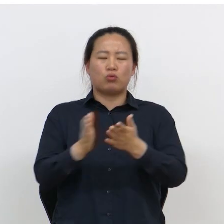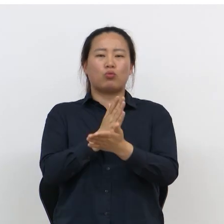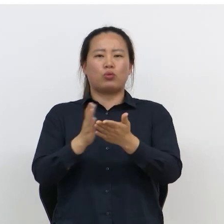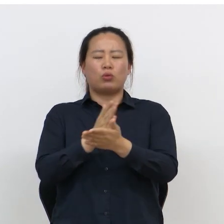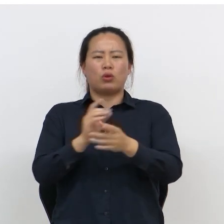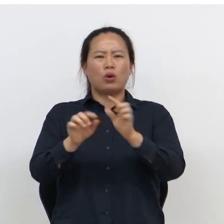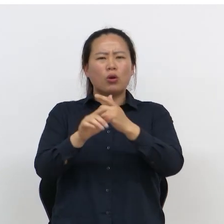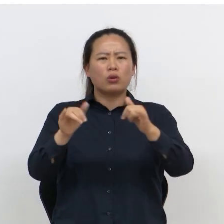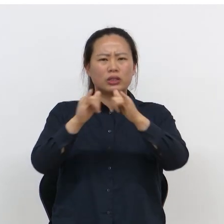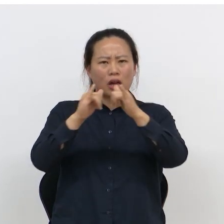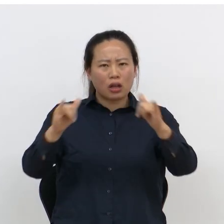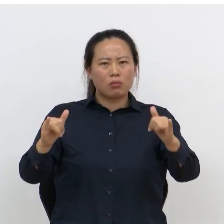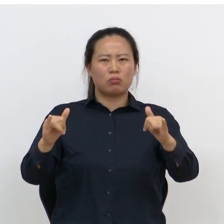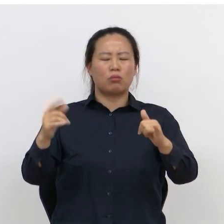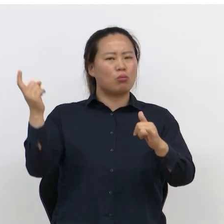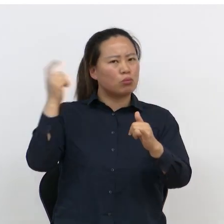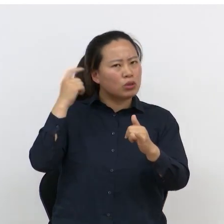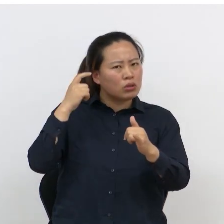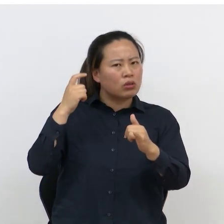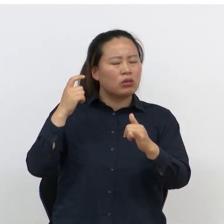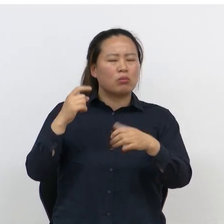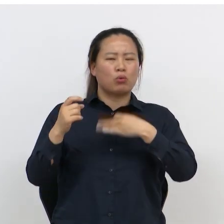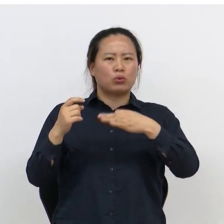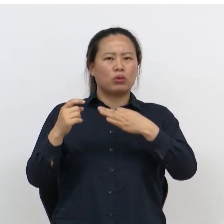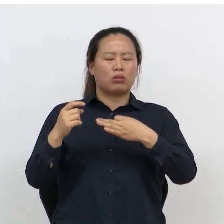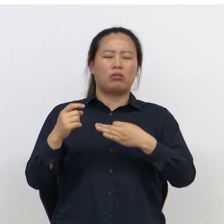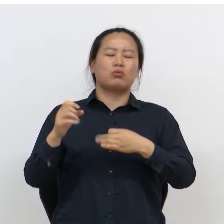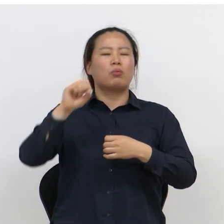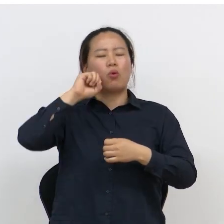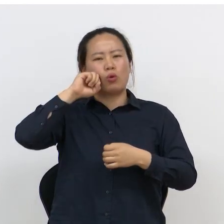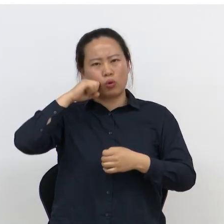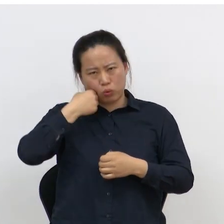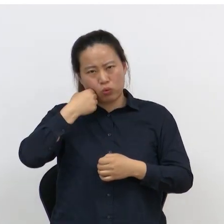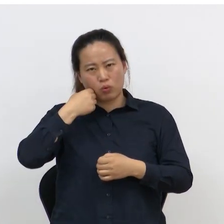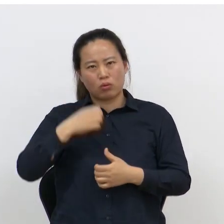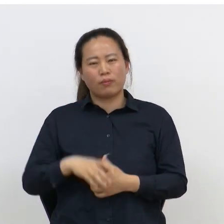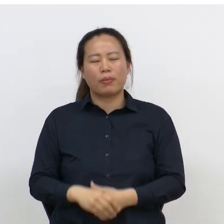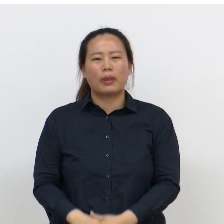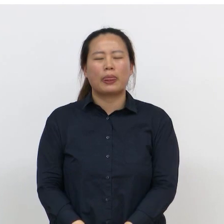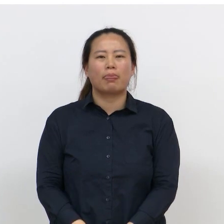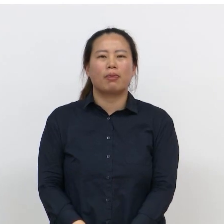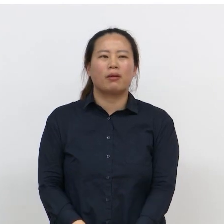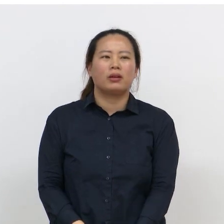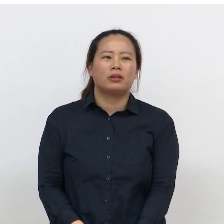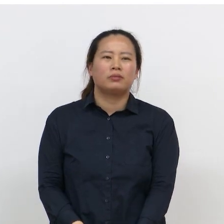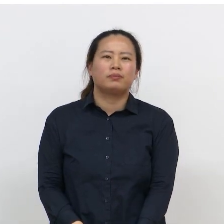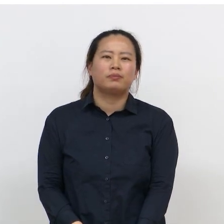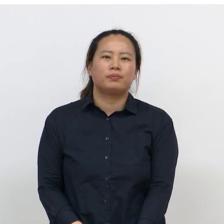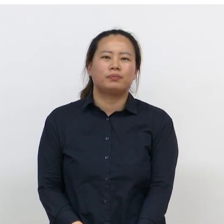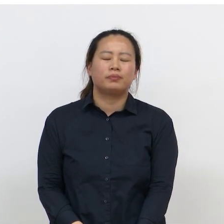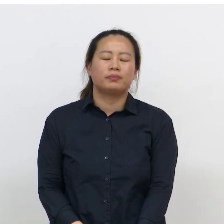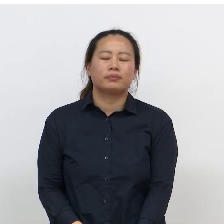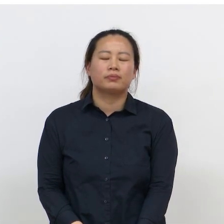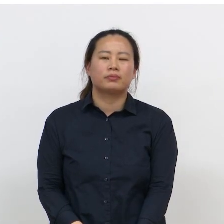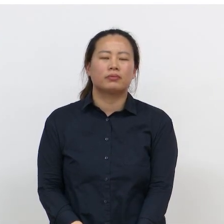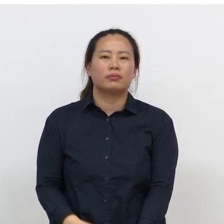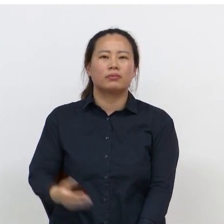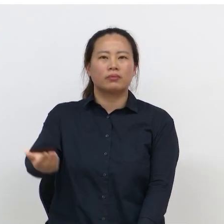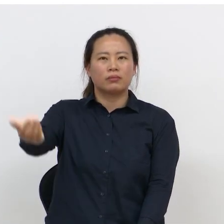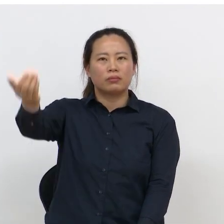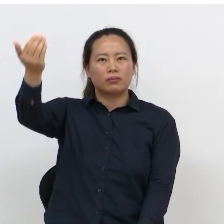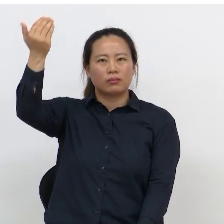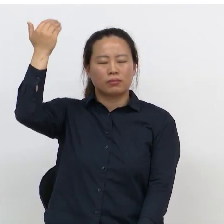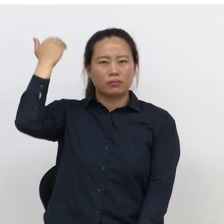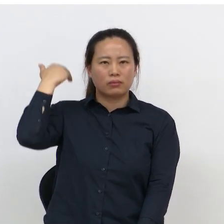듣거나 음악이 잘 안 들리는 이게 이제 아주 단점인데 참 안타까운 부분이라고 생각이 됩니다. 아까 이제 여기